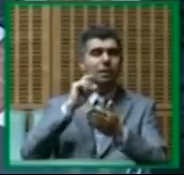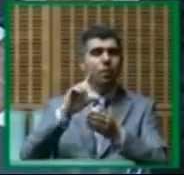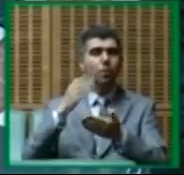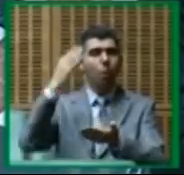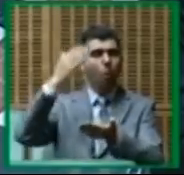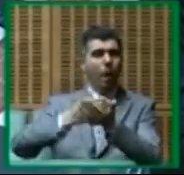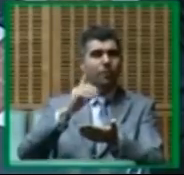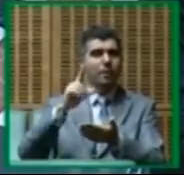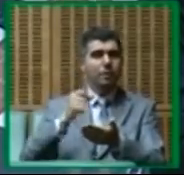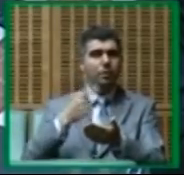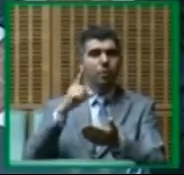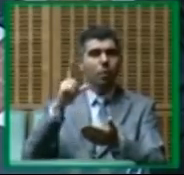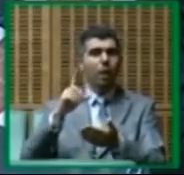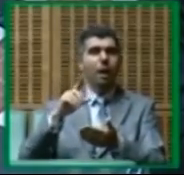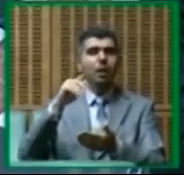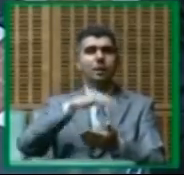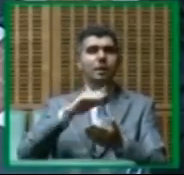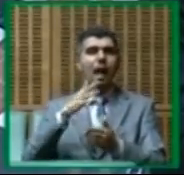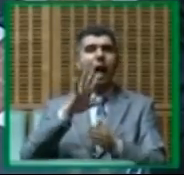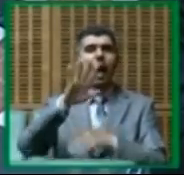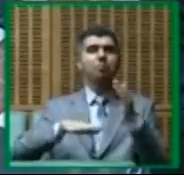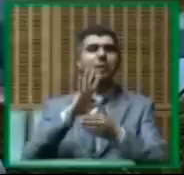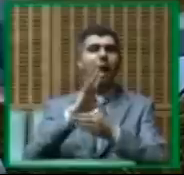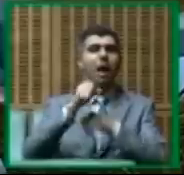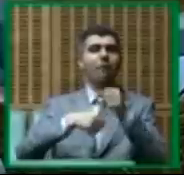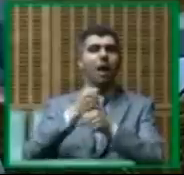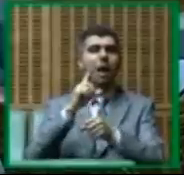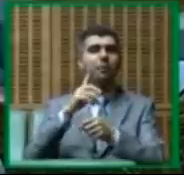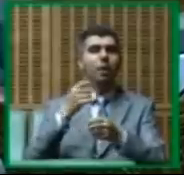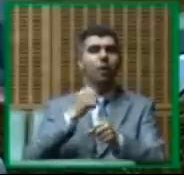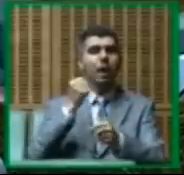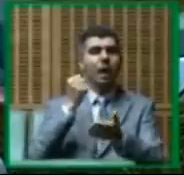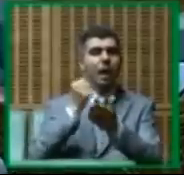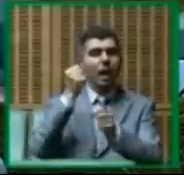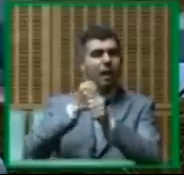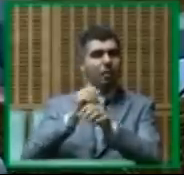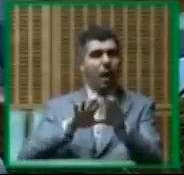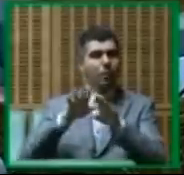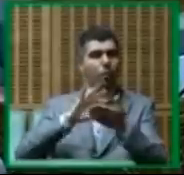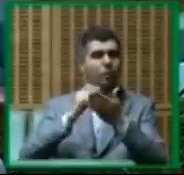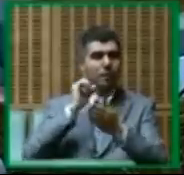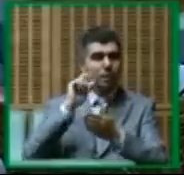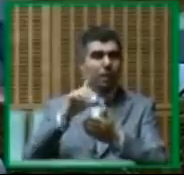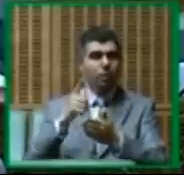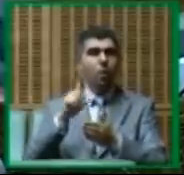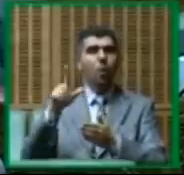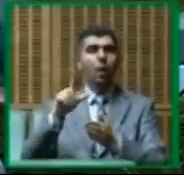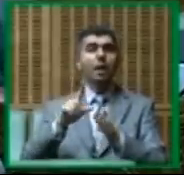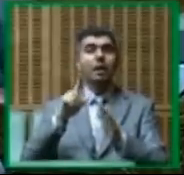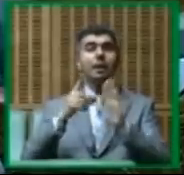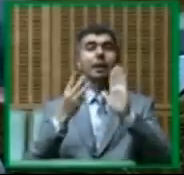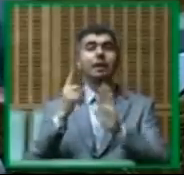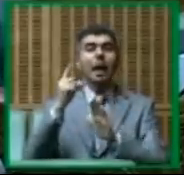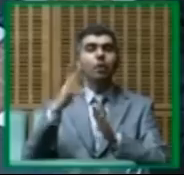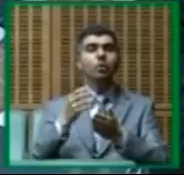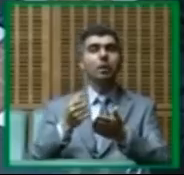مطالبين بذلك لاتي دي. 12 متابعة برامج دعم المقاولات في التصدير، في الابتكار، في الامتياز. 13 تطوير منتوجات جديدة